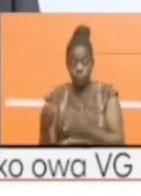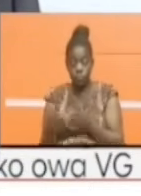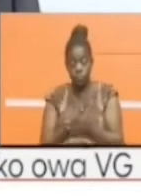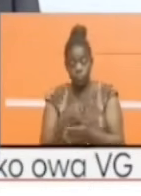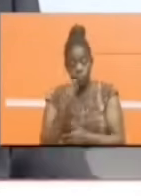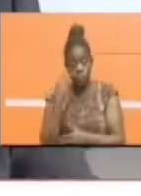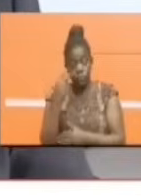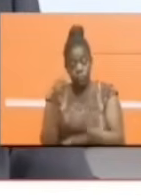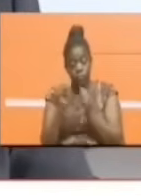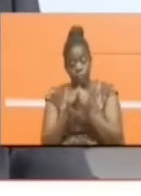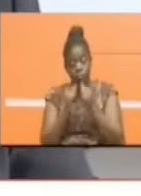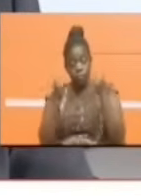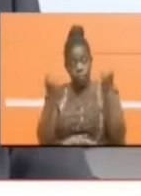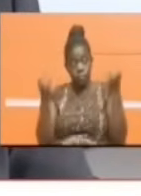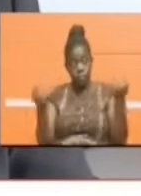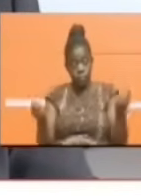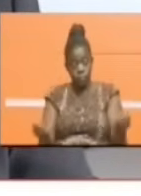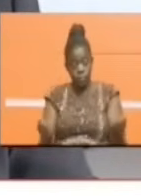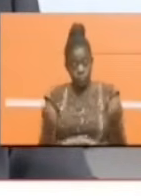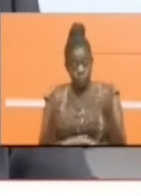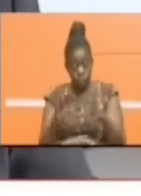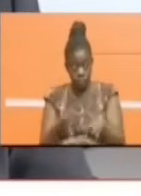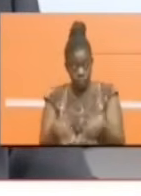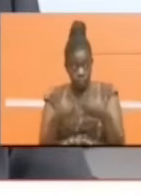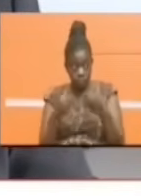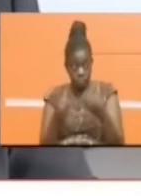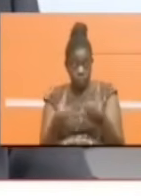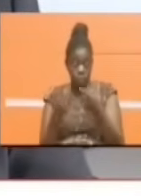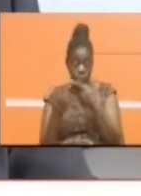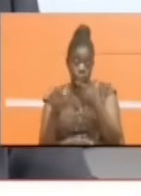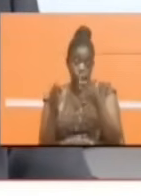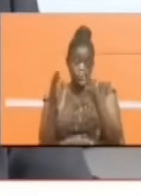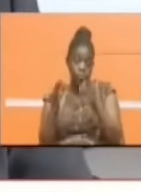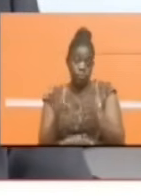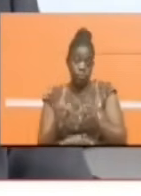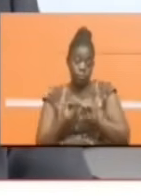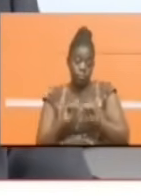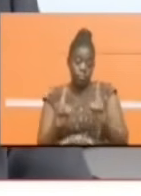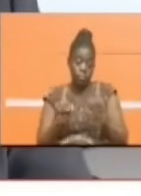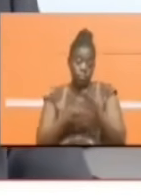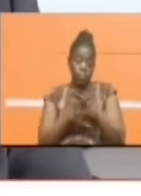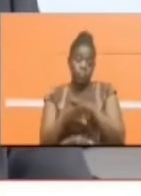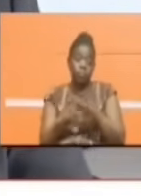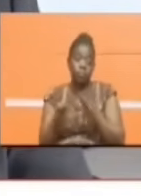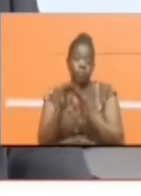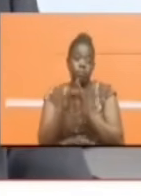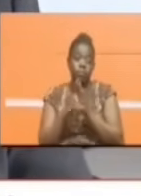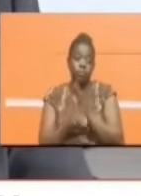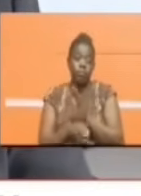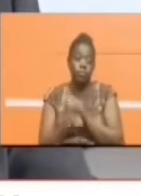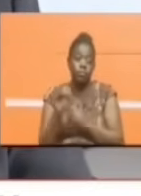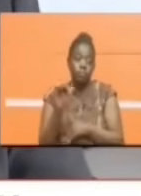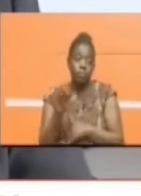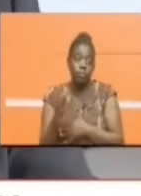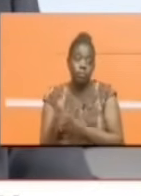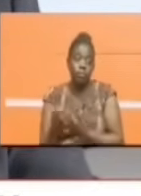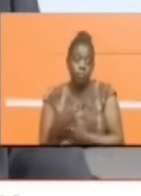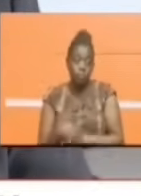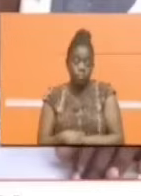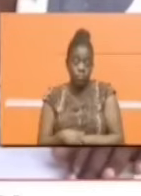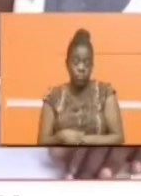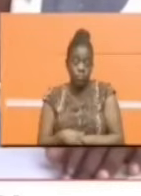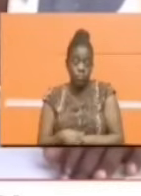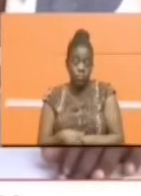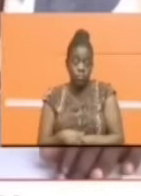olupapula tubadde tuteekamu ebyenjawulo okusomesa nga tusinziira ku curriculum eno gye bayita